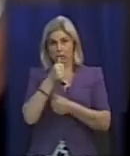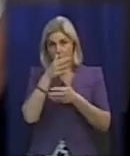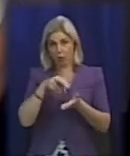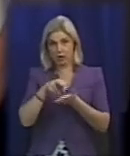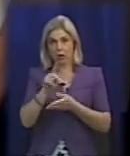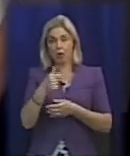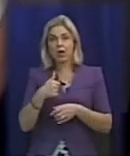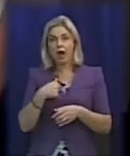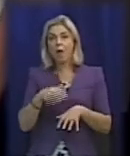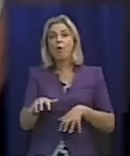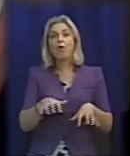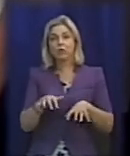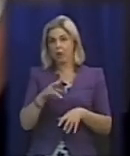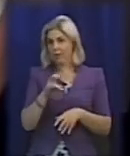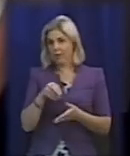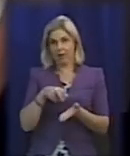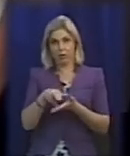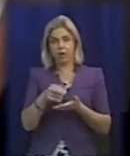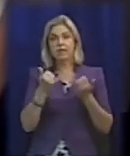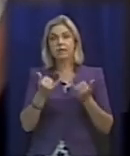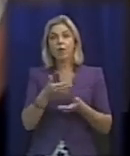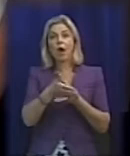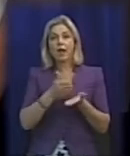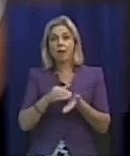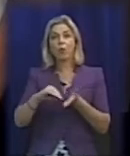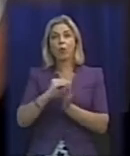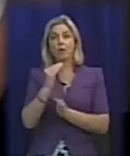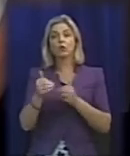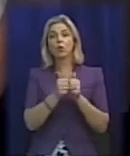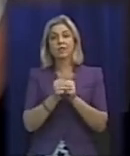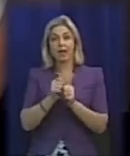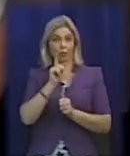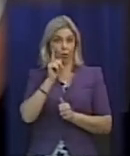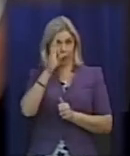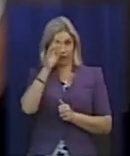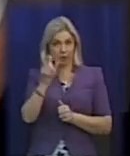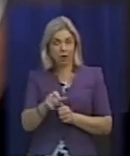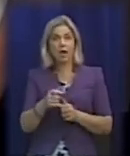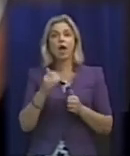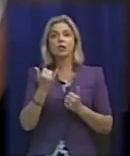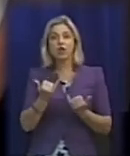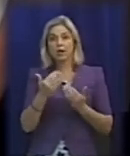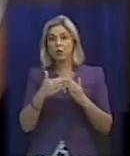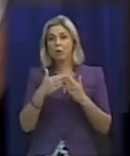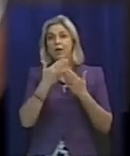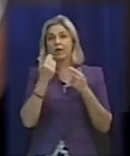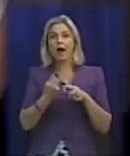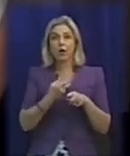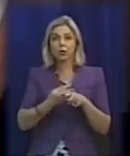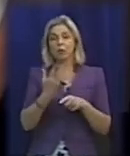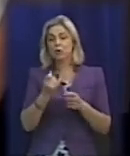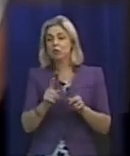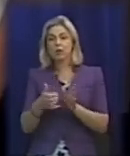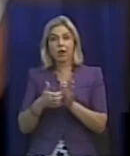що я повзу, а не йду. Сьогодні мені хліб сусід купив. Він молодий. Будинку зараз немає картоплі, ще щось нема, а я не